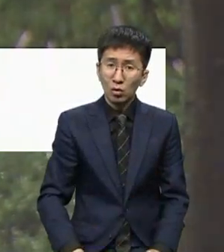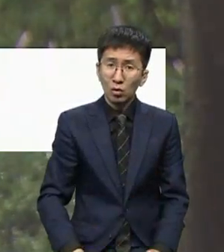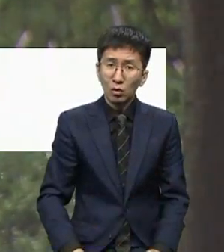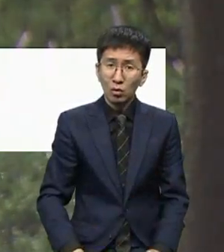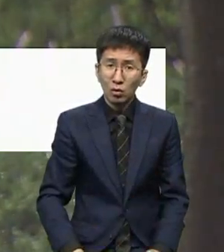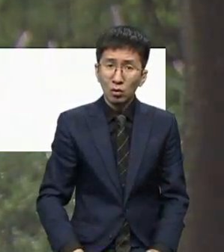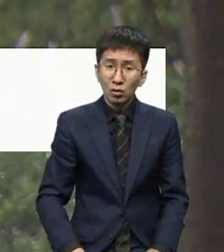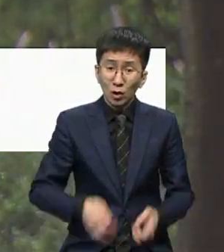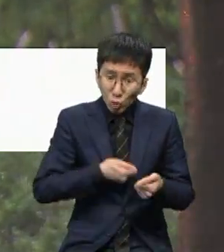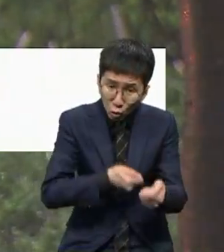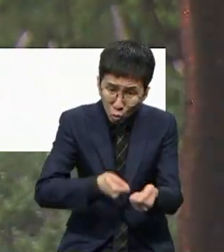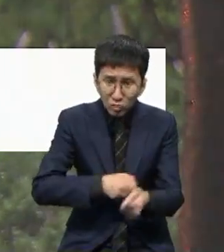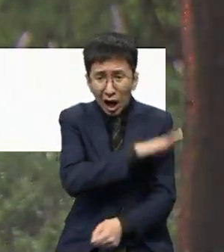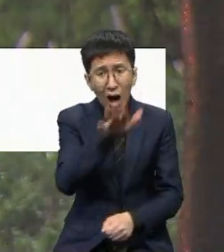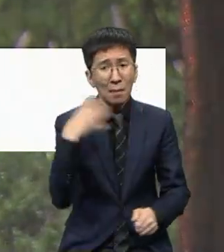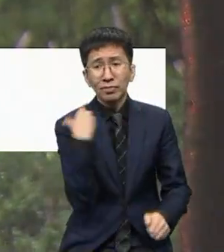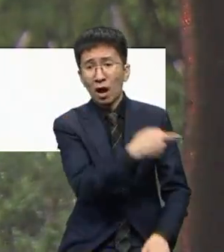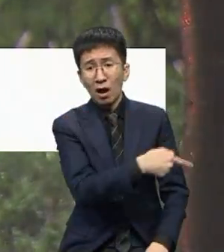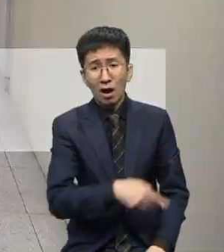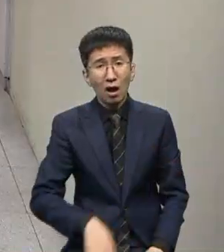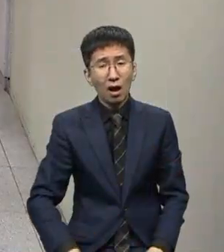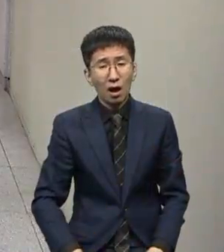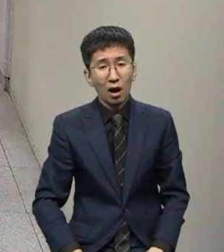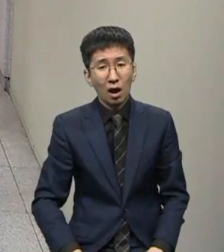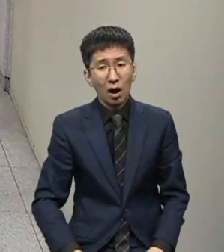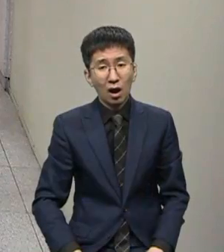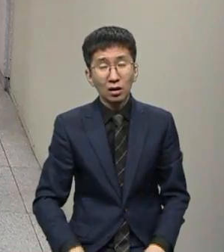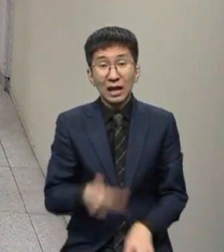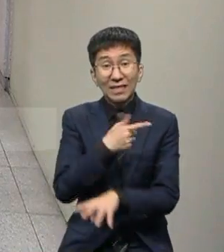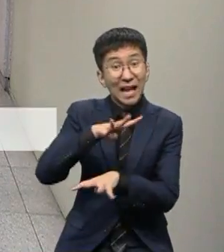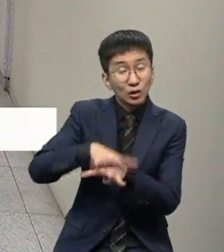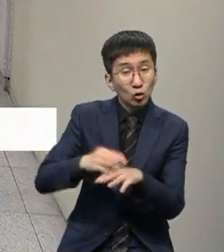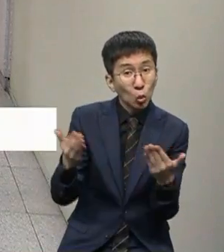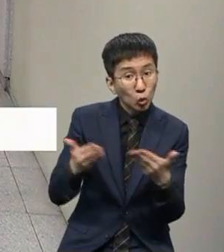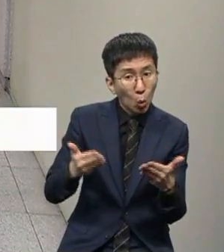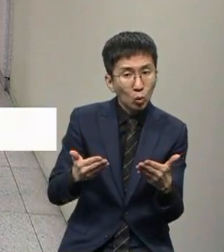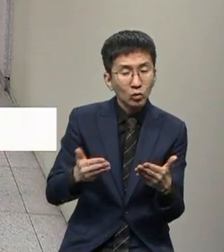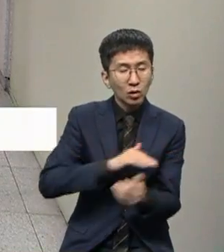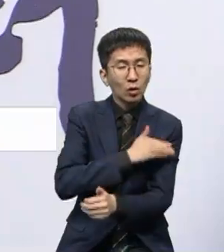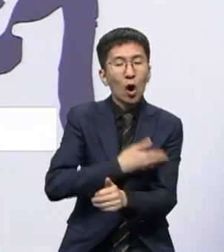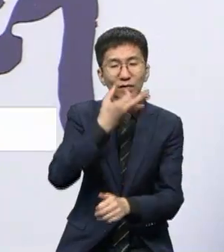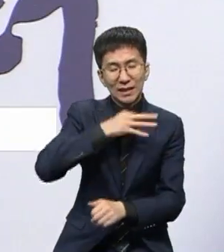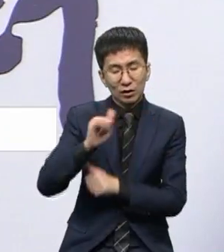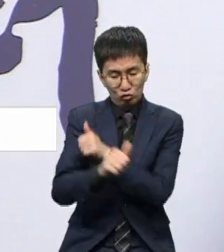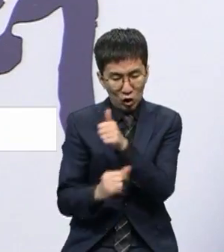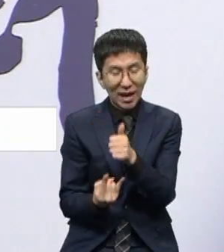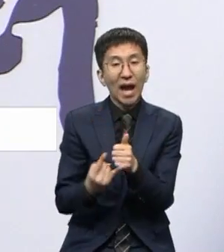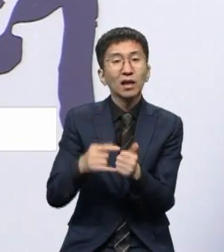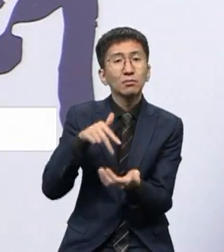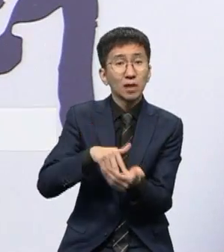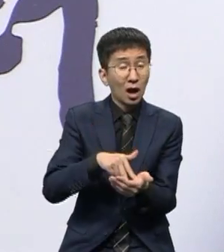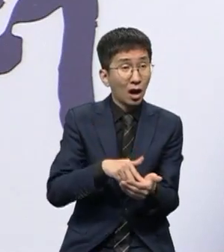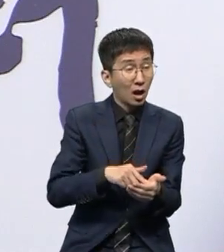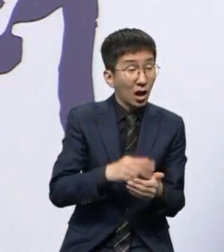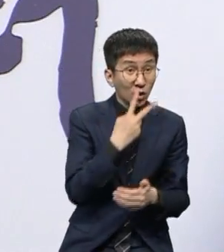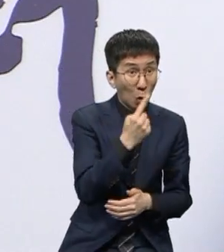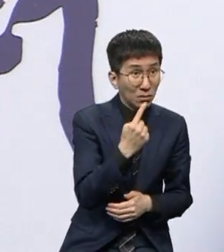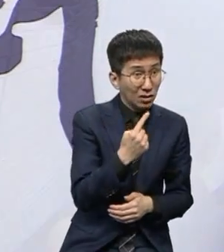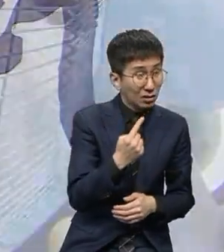들어주는 2 먹통 도와주고 바운스볼 2 되던 노동 권익 센터도 경비원의 냉방비 를 부담하게 하는 곳은 없다 며